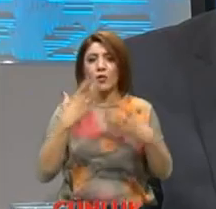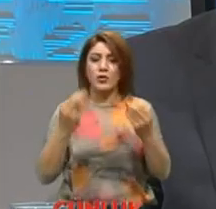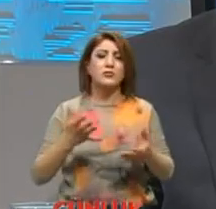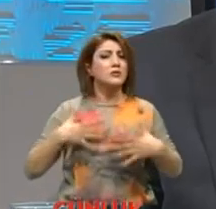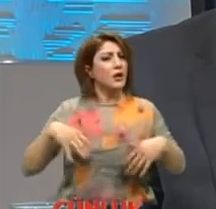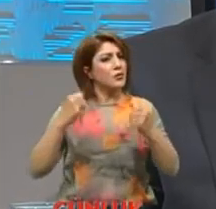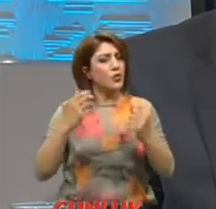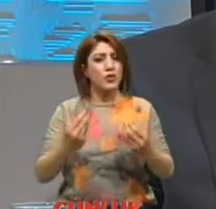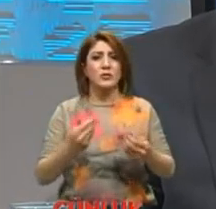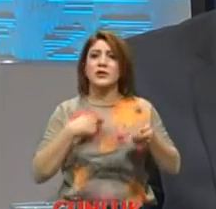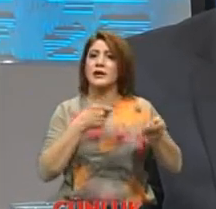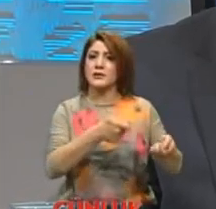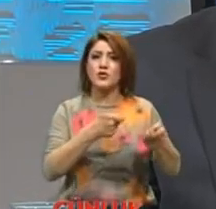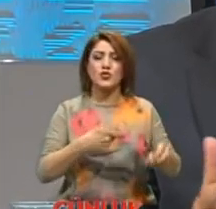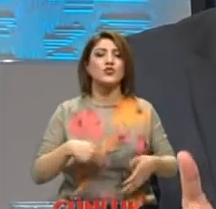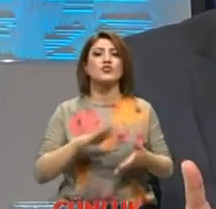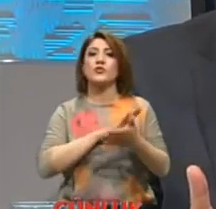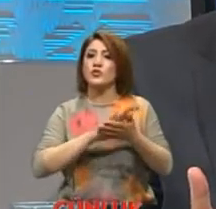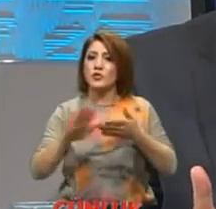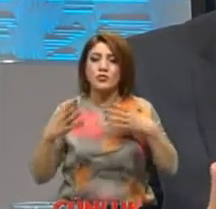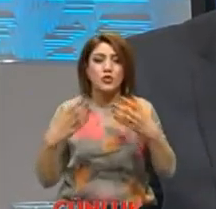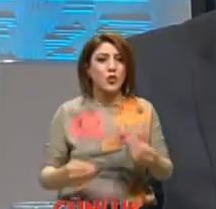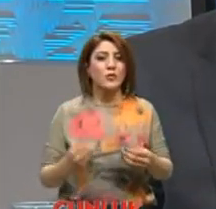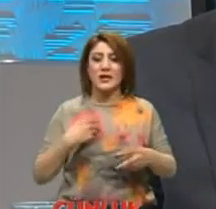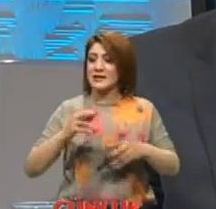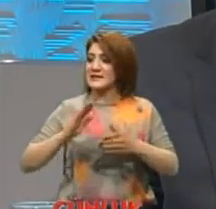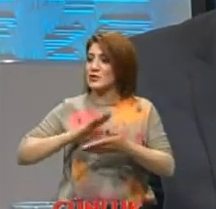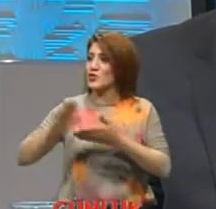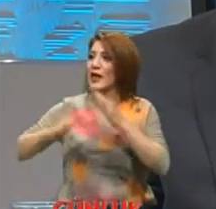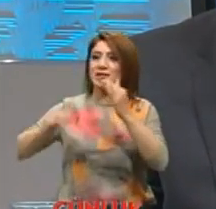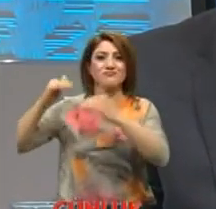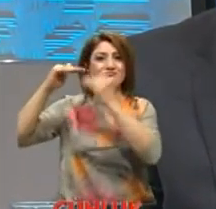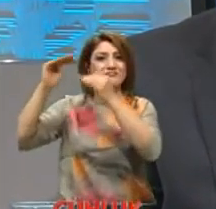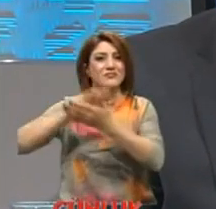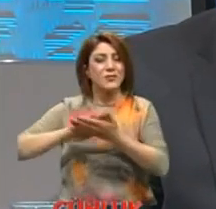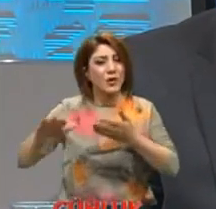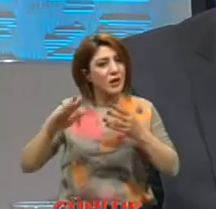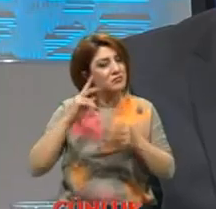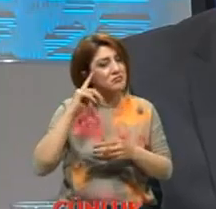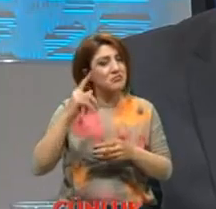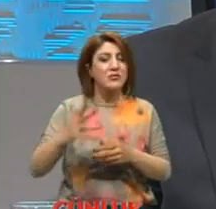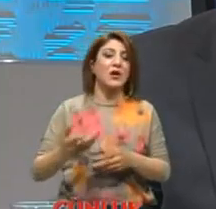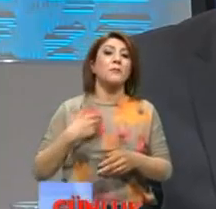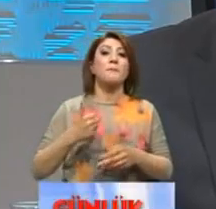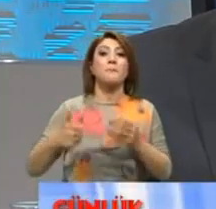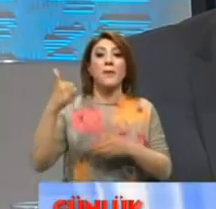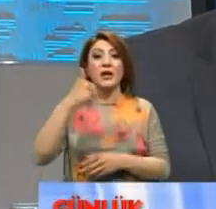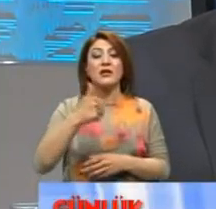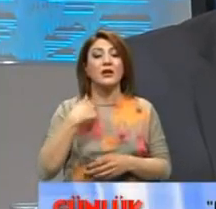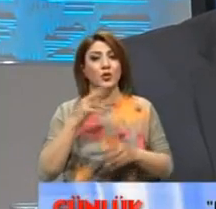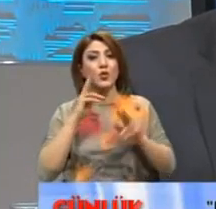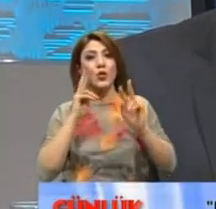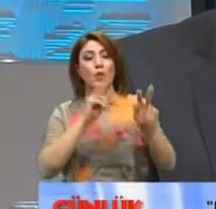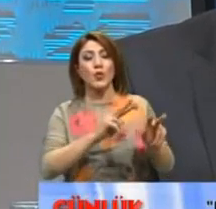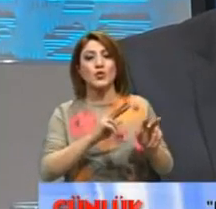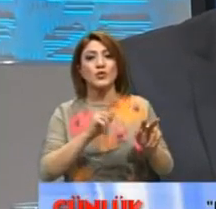deyin, eğitim deyin, asayiş deyin, rekreasyon alanlarının geliştirilmesi anlamında deyin. Hakikaten başkanlarımızla görüştüğümüz zaman onlar